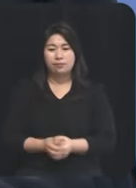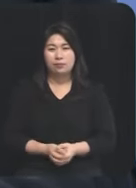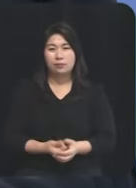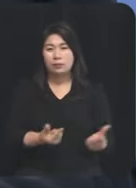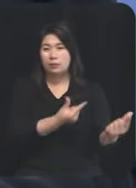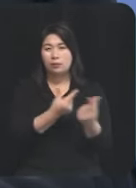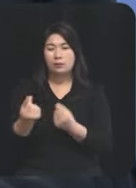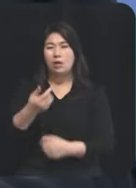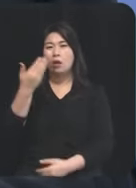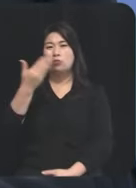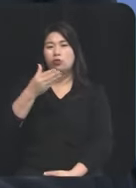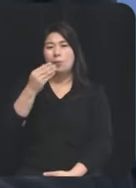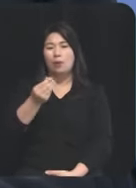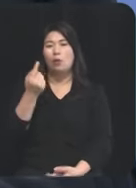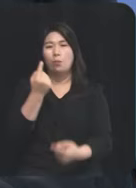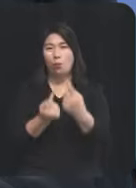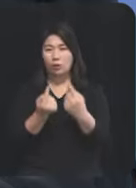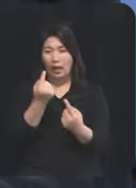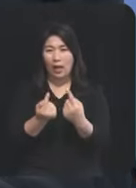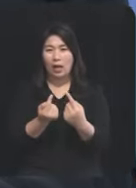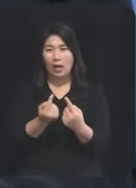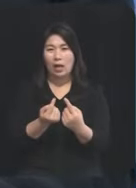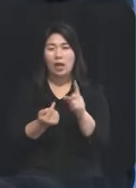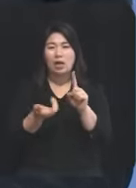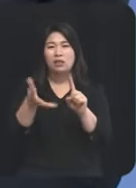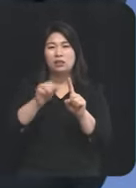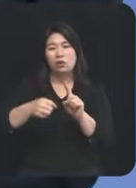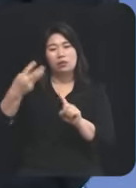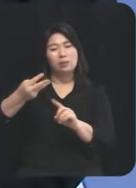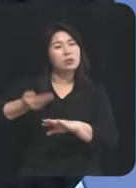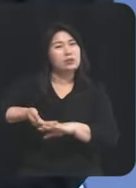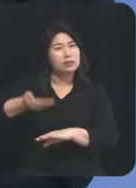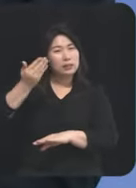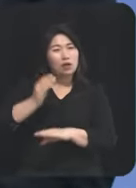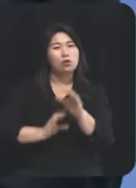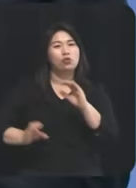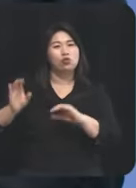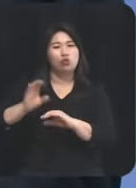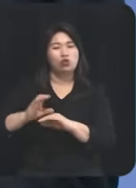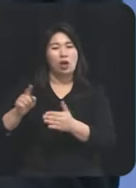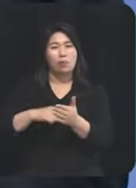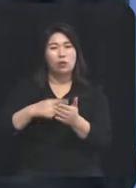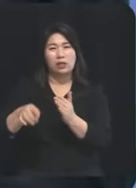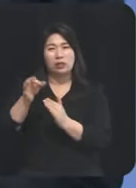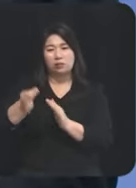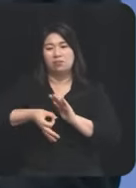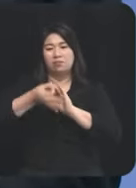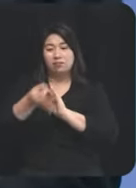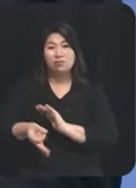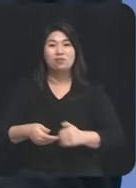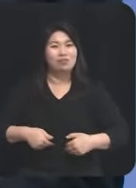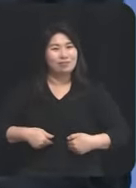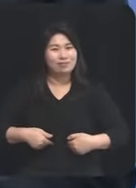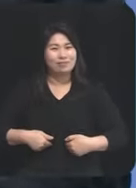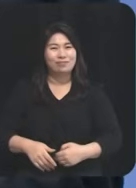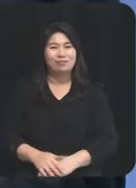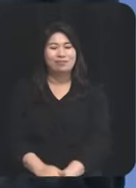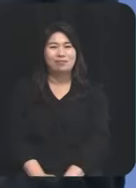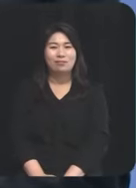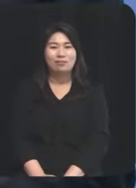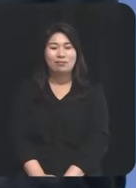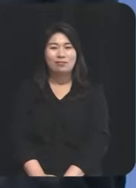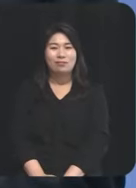받은 9천만 원보다는 최소 1억 3천 이상의 추가적인 보상 지급이 필요하다 이렇게